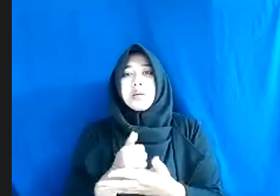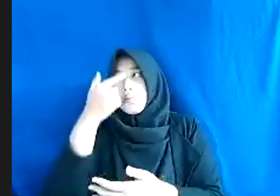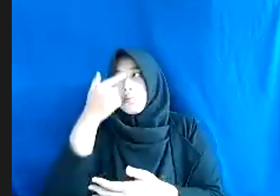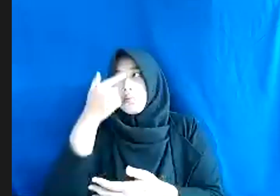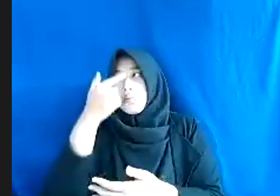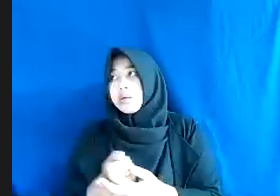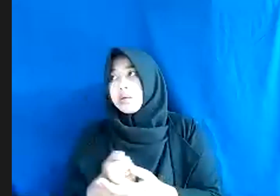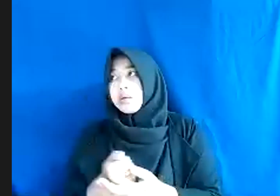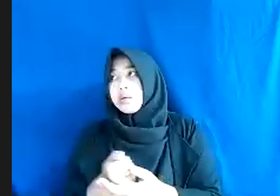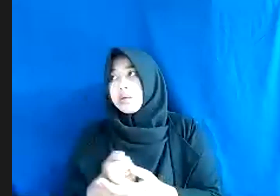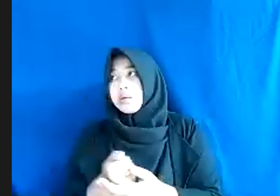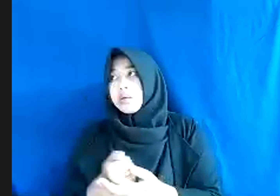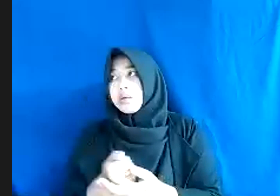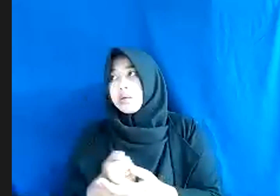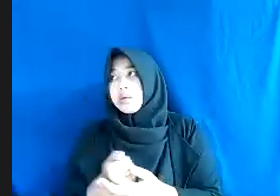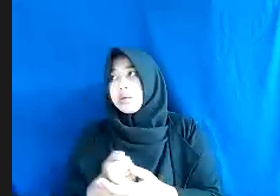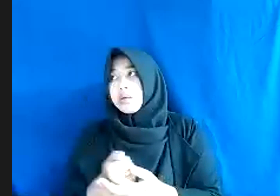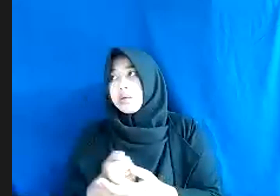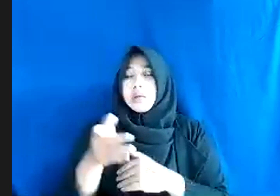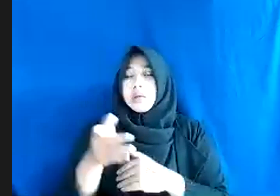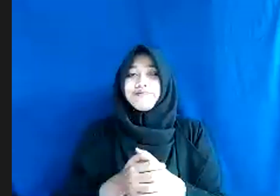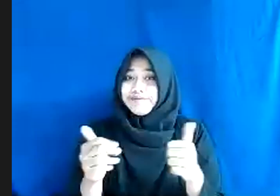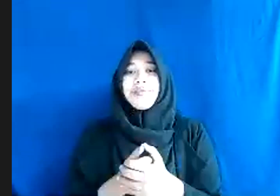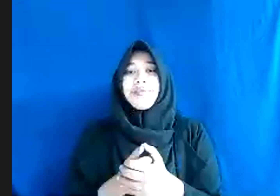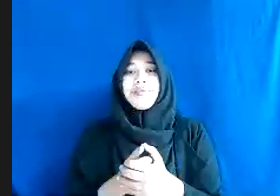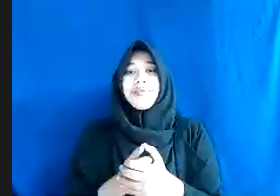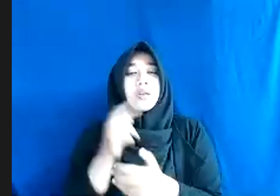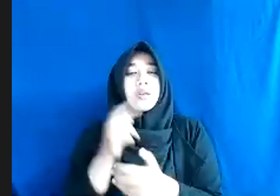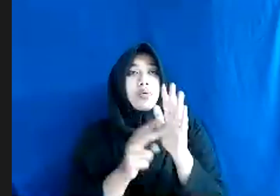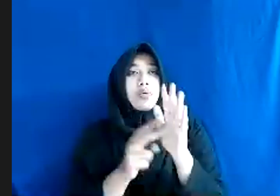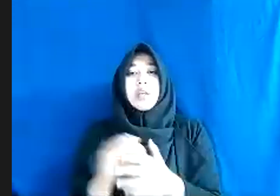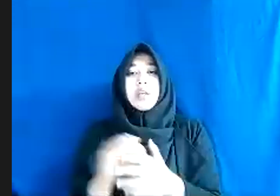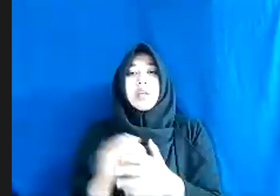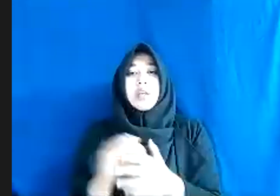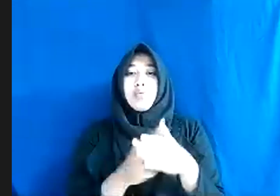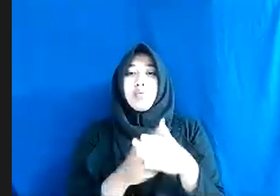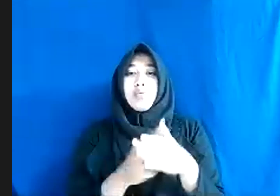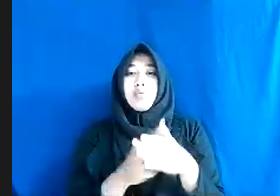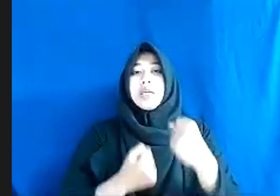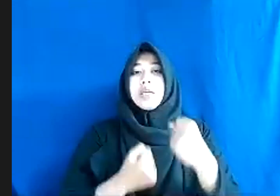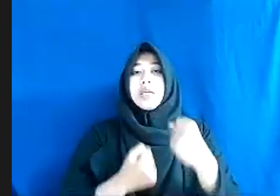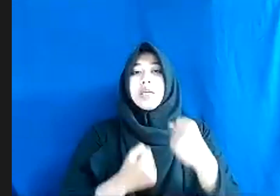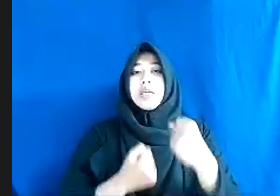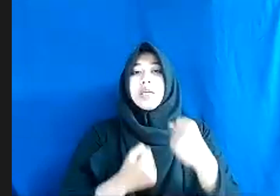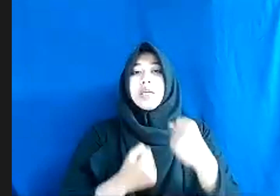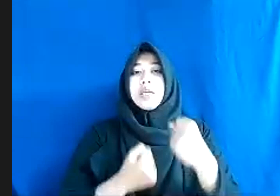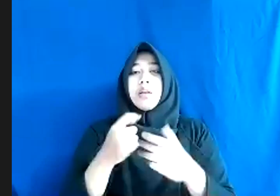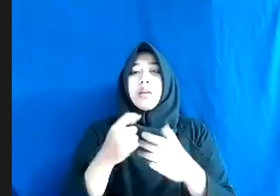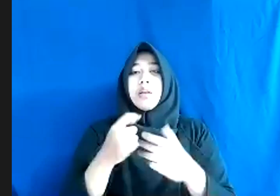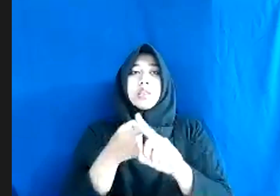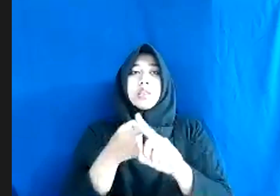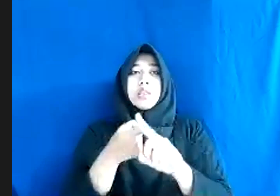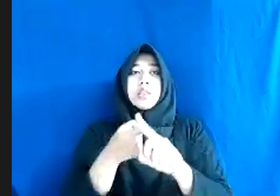kira kita mulai bergerak dari masyarakat untuk mulai sangat di